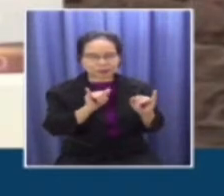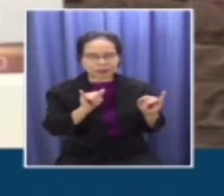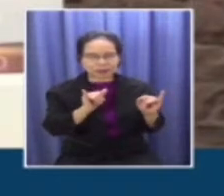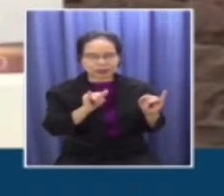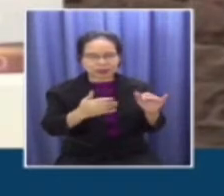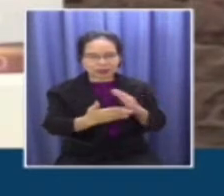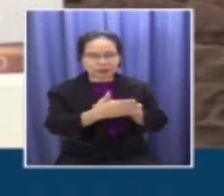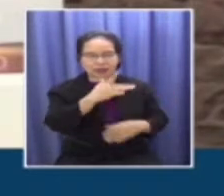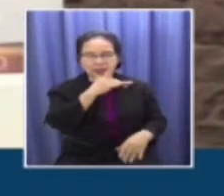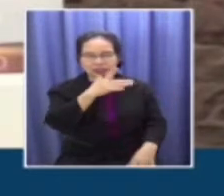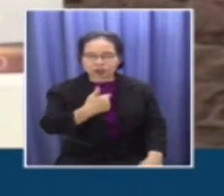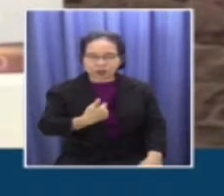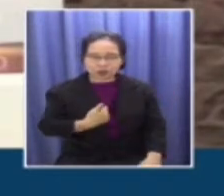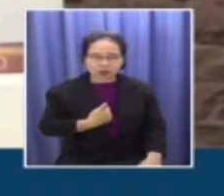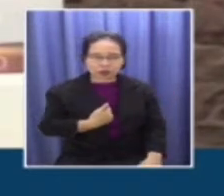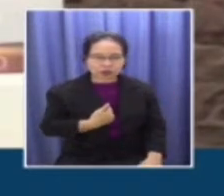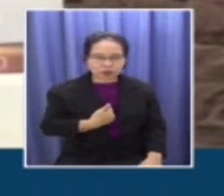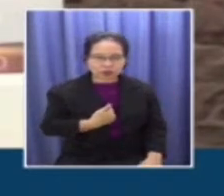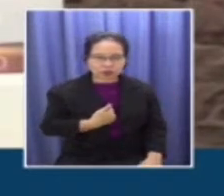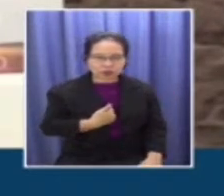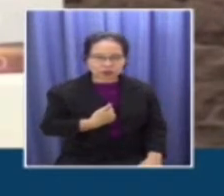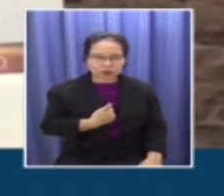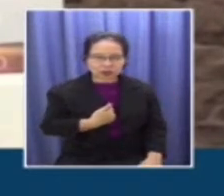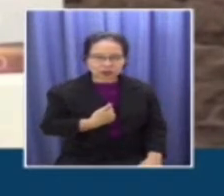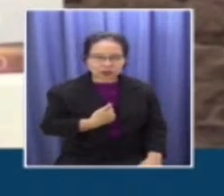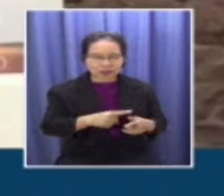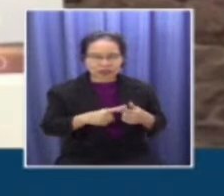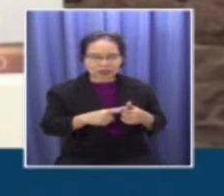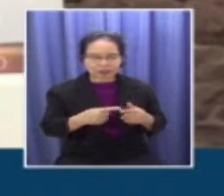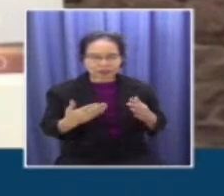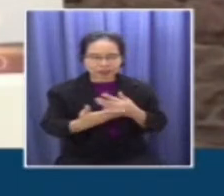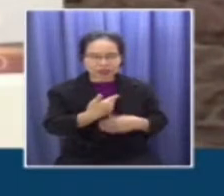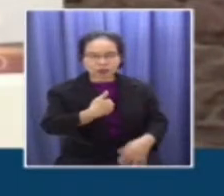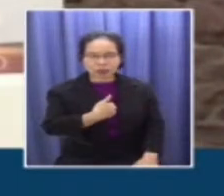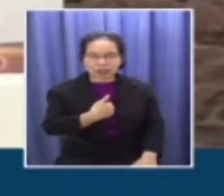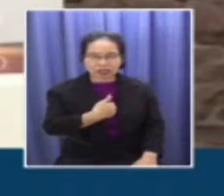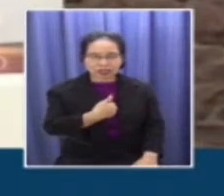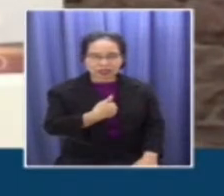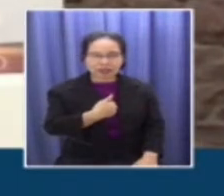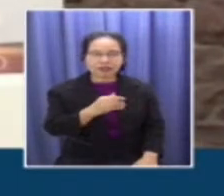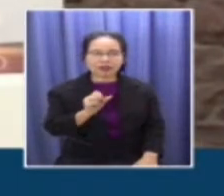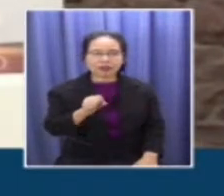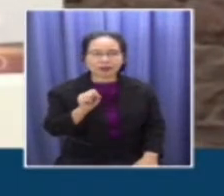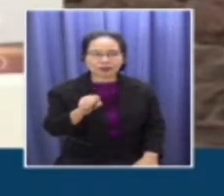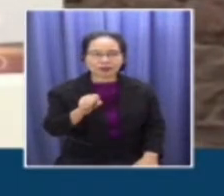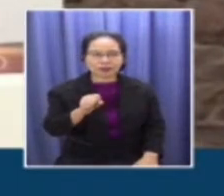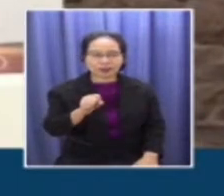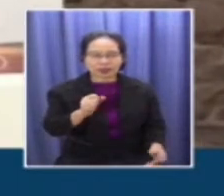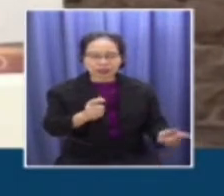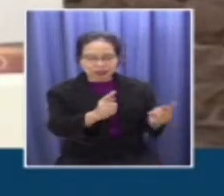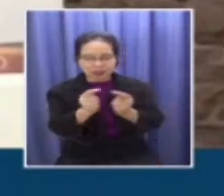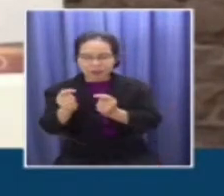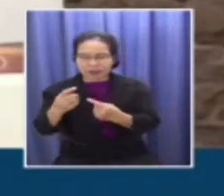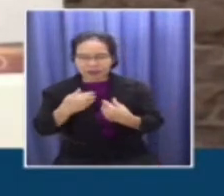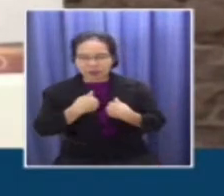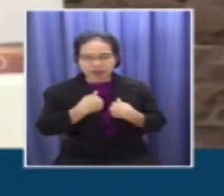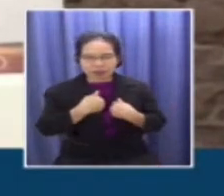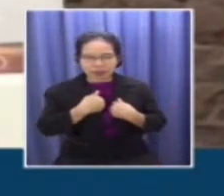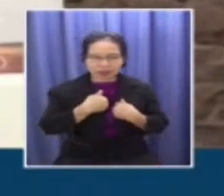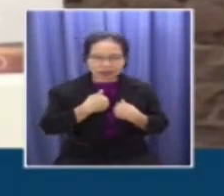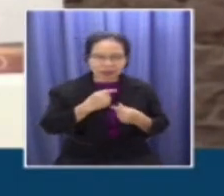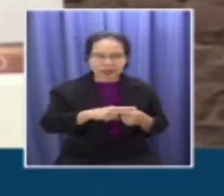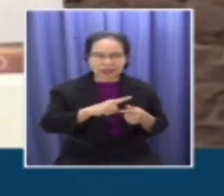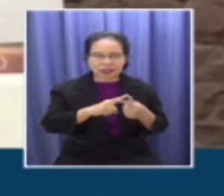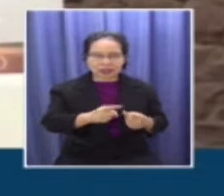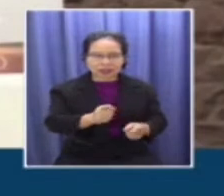barama ana menana banso sa mekuta suban bi menya suban bi from mu efreme maame